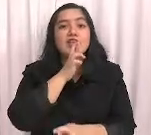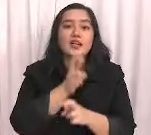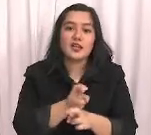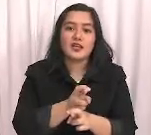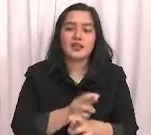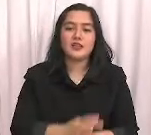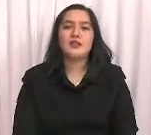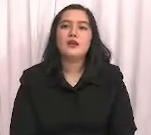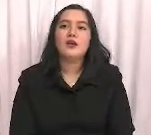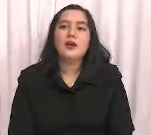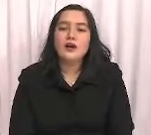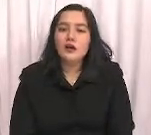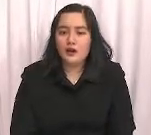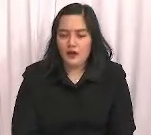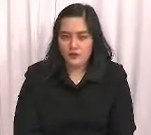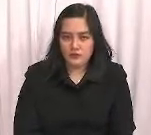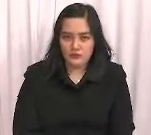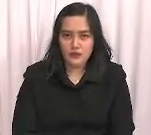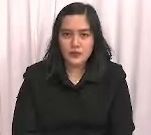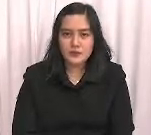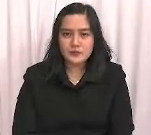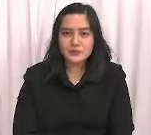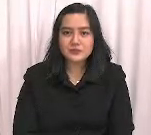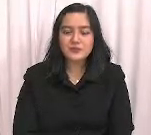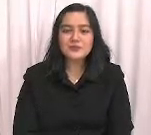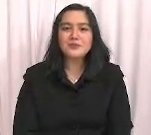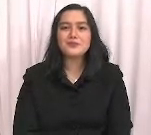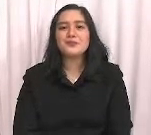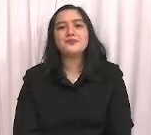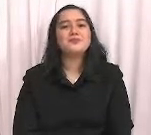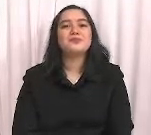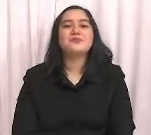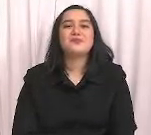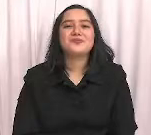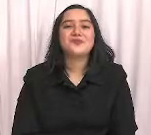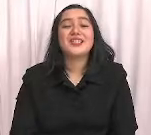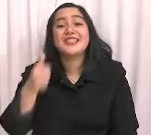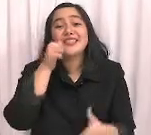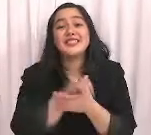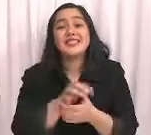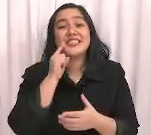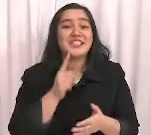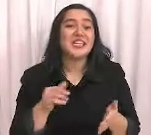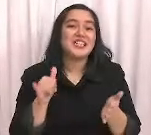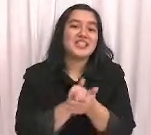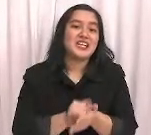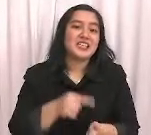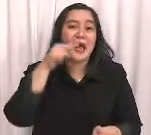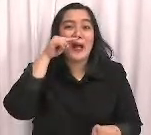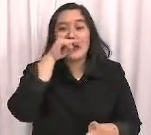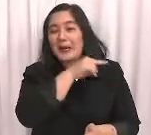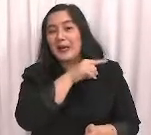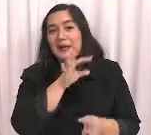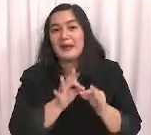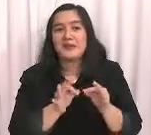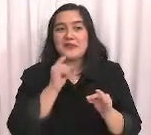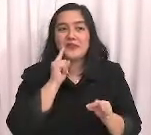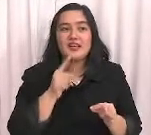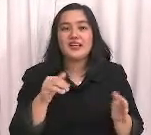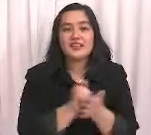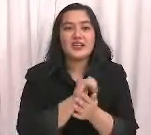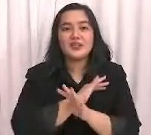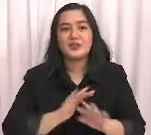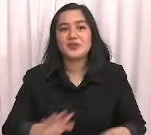Magsisinungaling ito pag wala siyang nakikita kasalanan sa kanyang asawang lalaki. Yes, nagsisinungaling babae ito. Pero hindi na manage yun, mga kapatid.